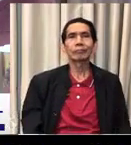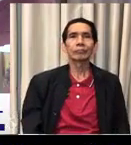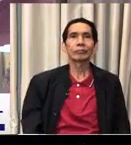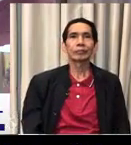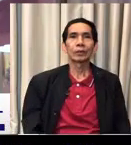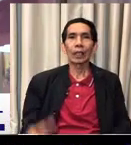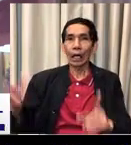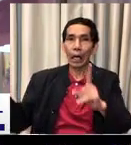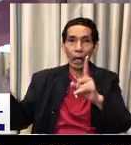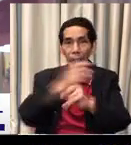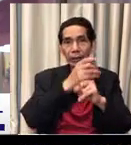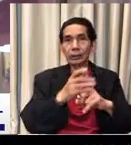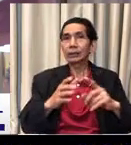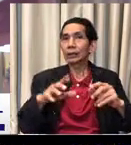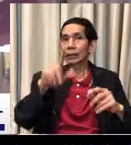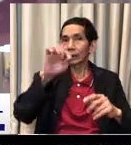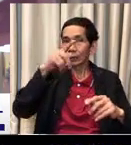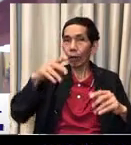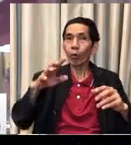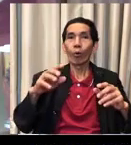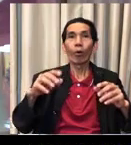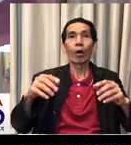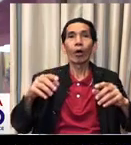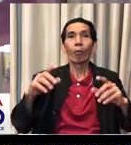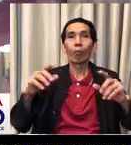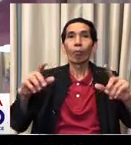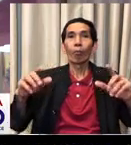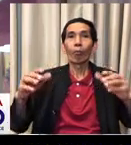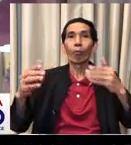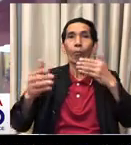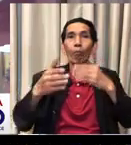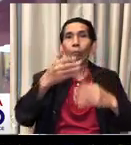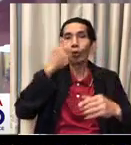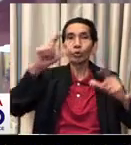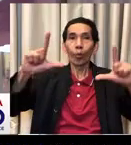oh, arrest of top 4 most wanted.